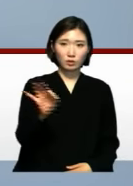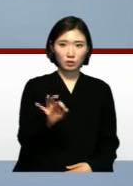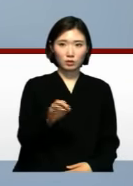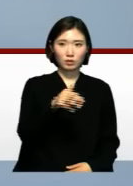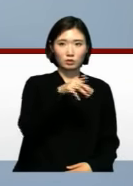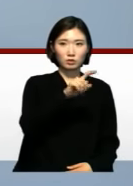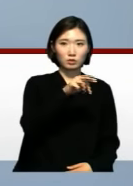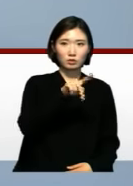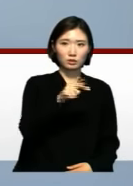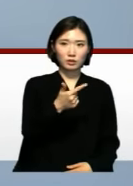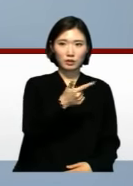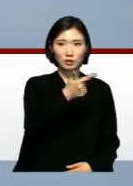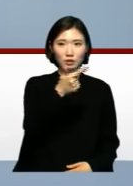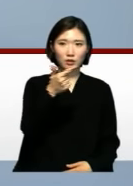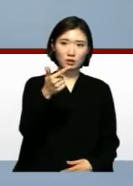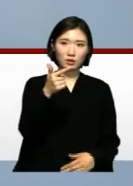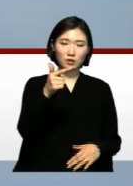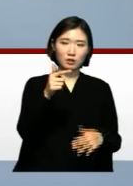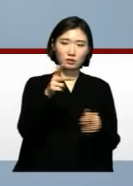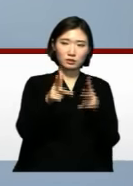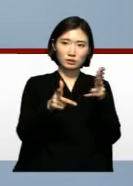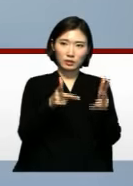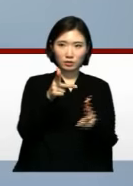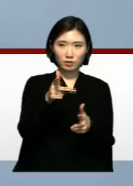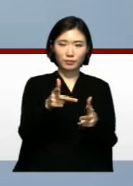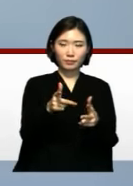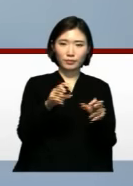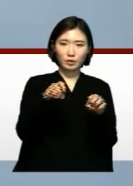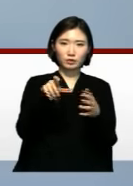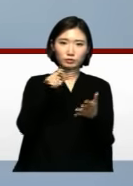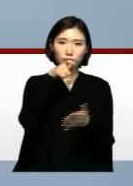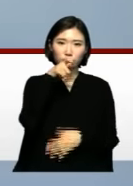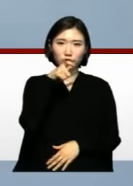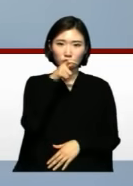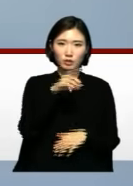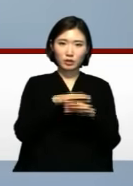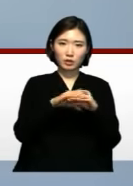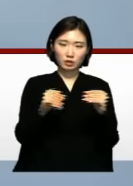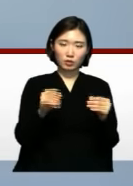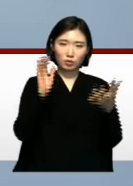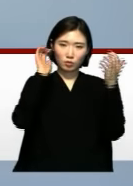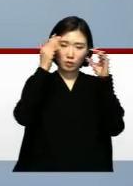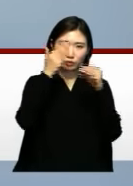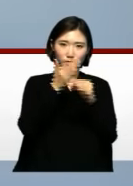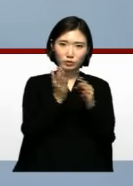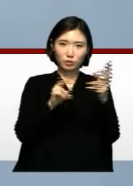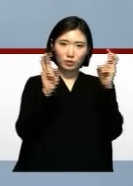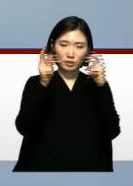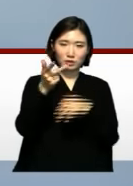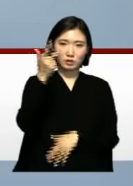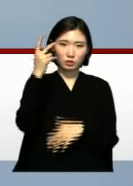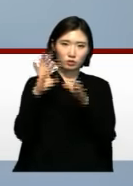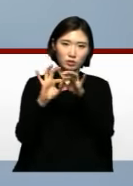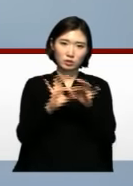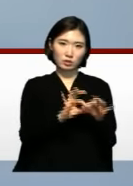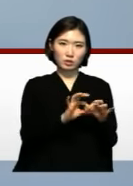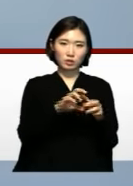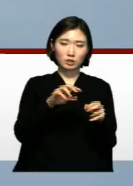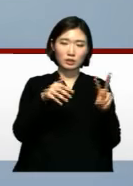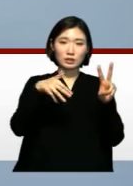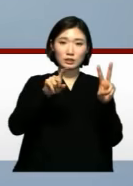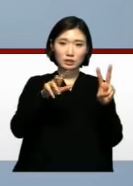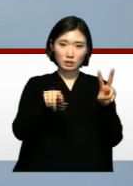연천군에선 청산대전 일반산업단지 폐수처리 비용 논란이 계속되고 있습니다. 공단 측은 지난주에 이어 2차 집회를